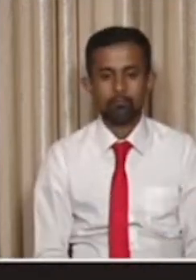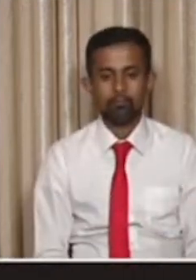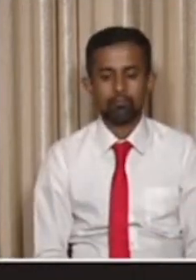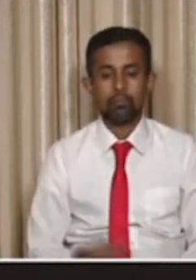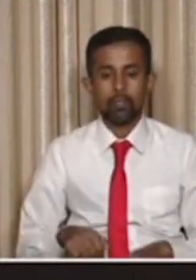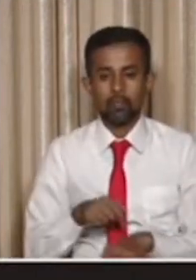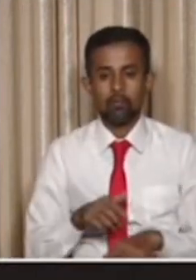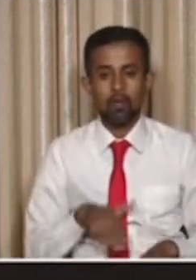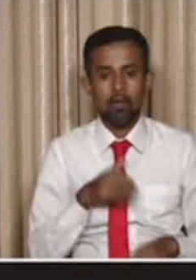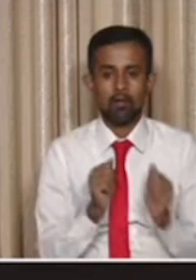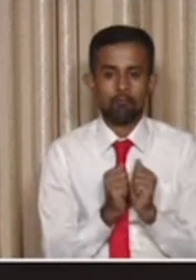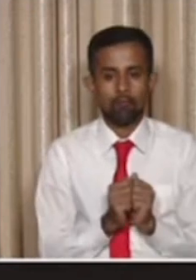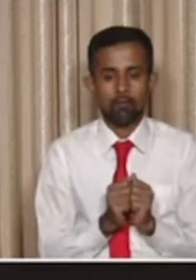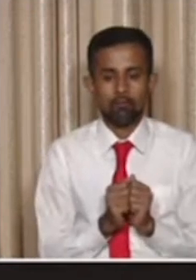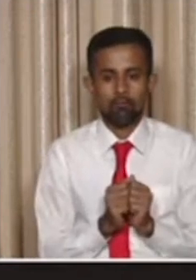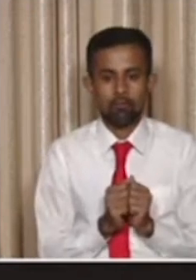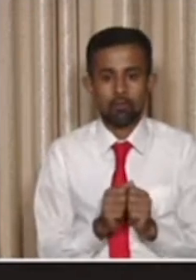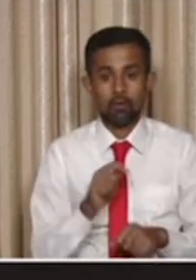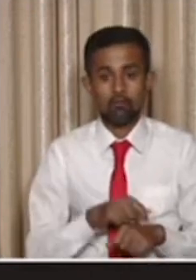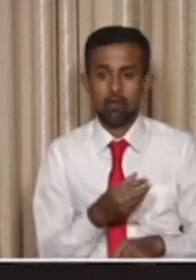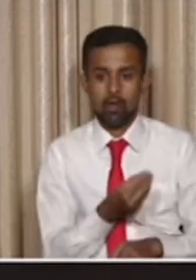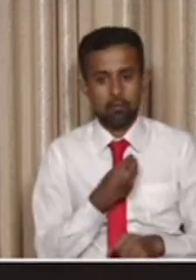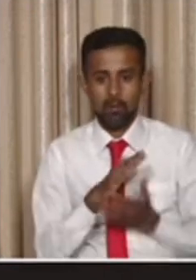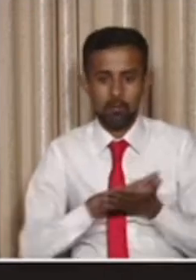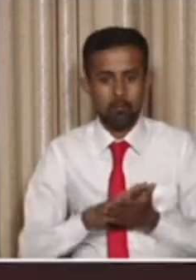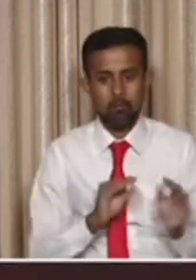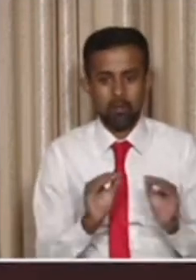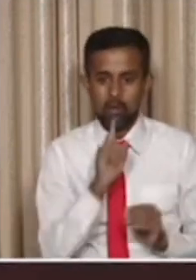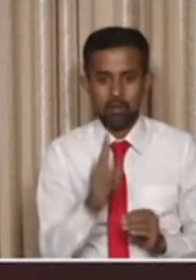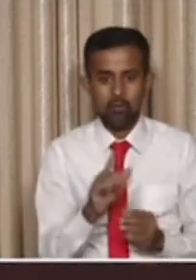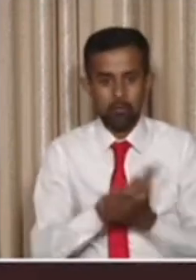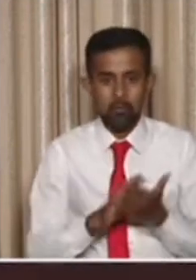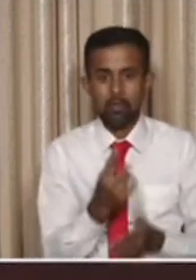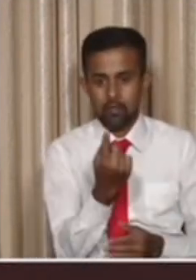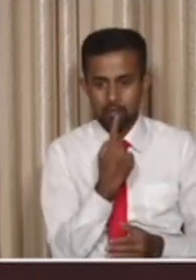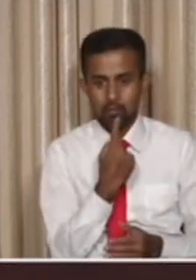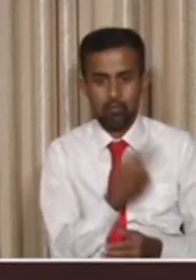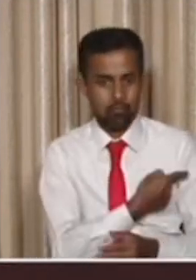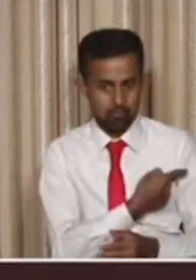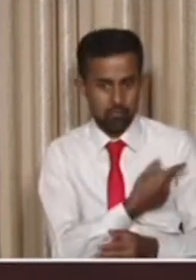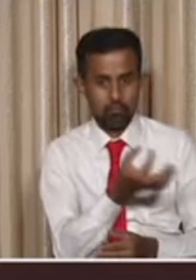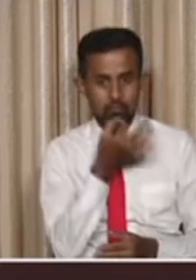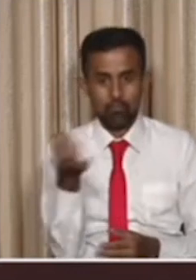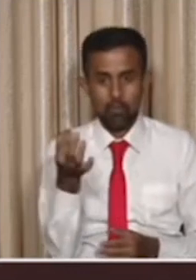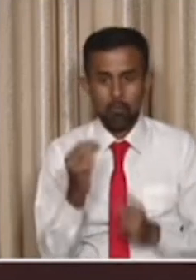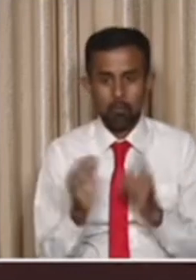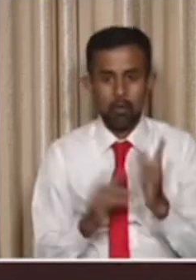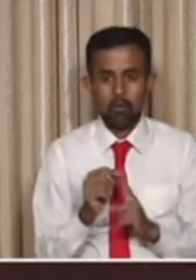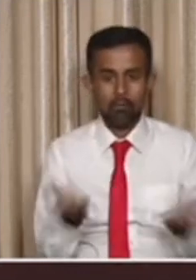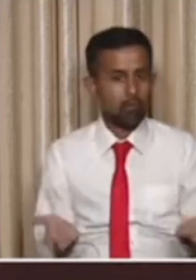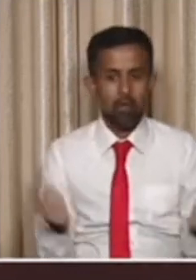Mevelai muli ke katitu tu kerana awastawa. Itu mana awastawa? Karena tu karena pahedil kerana. Bukan tu mana pahedil? Kira muka tu. Itu mana coidan kerana mantu tu mana? Ini sabab